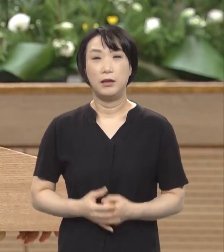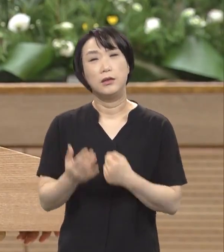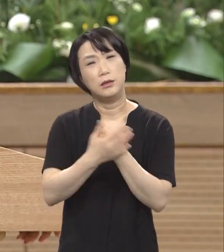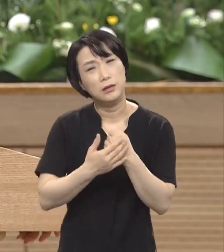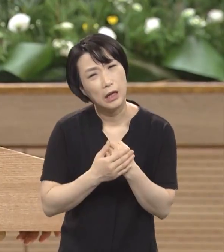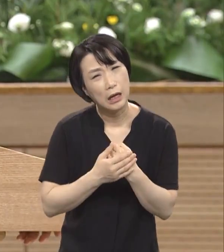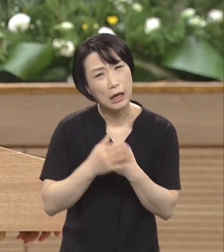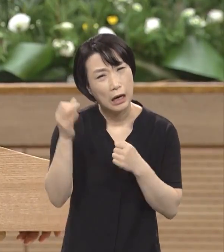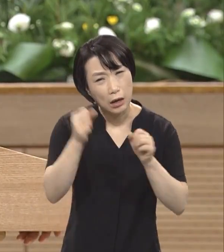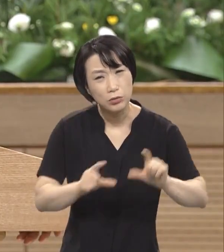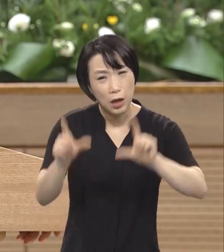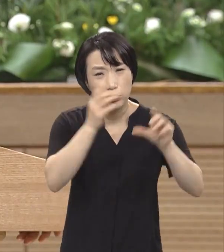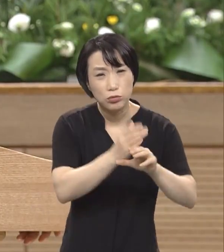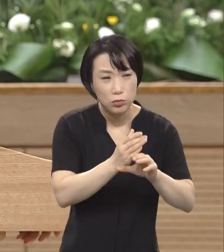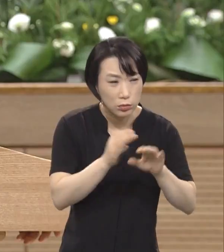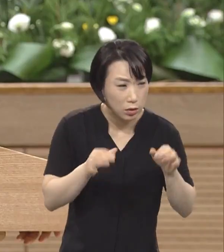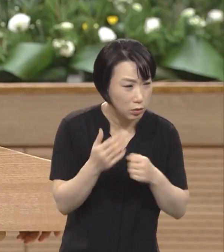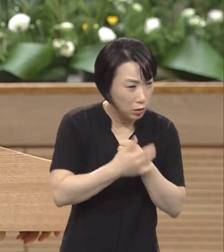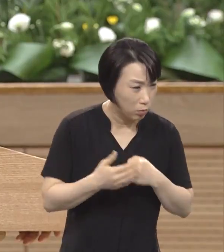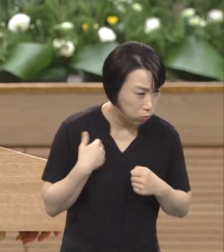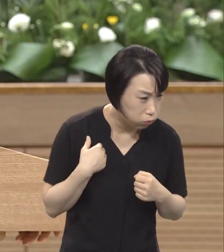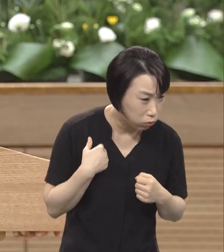은혜로 살면서 은혜도 모르고,